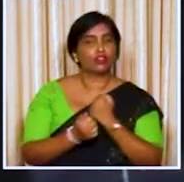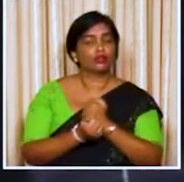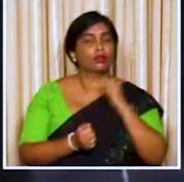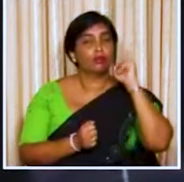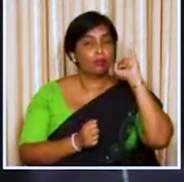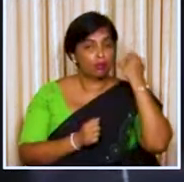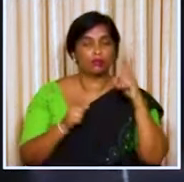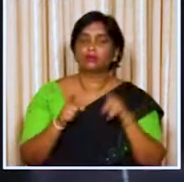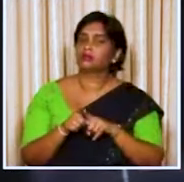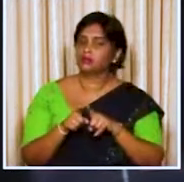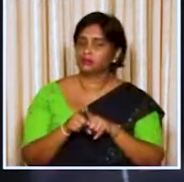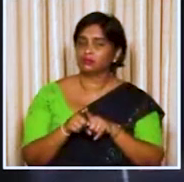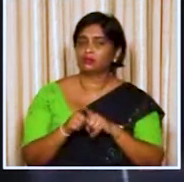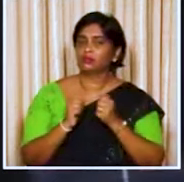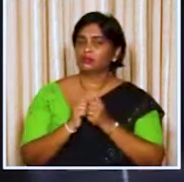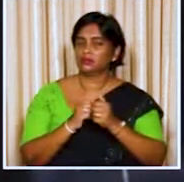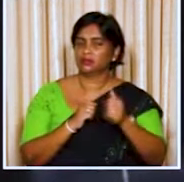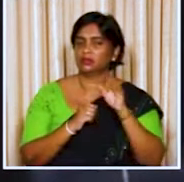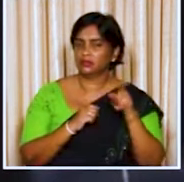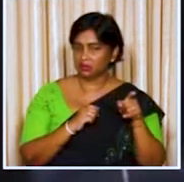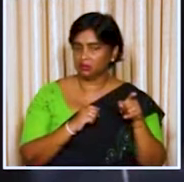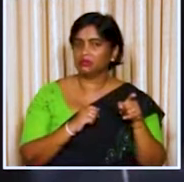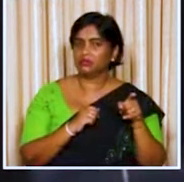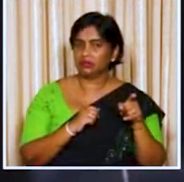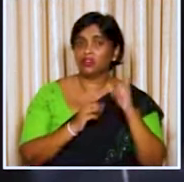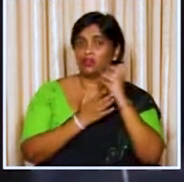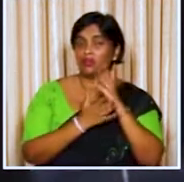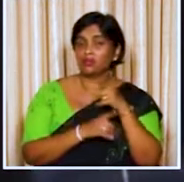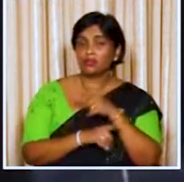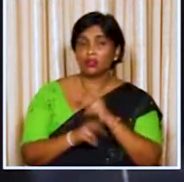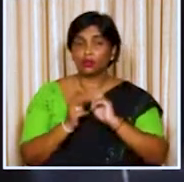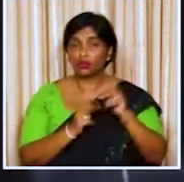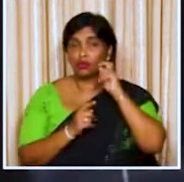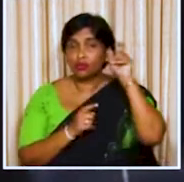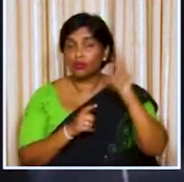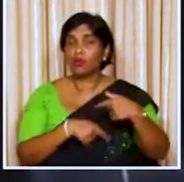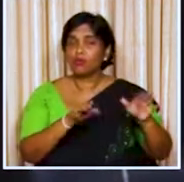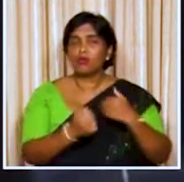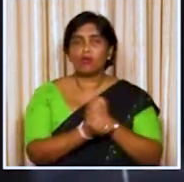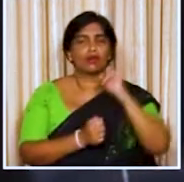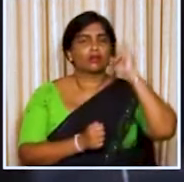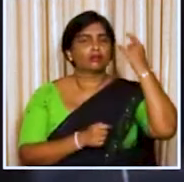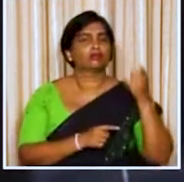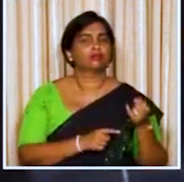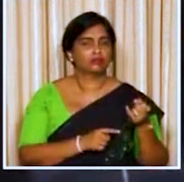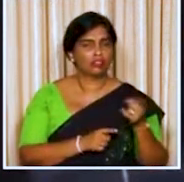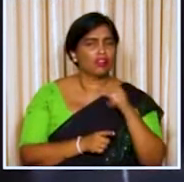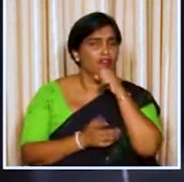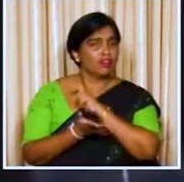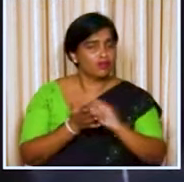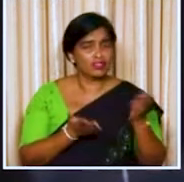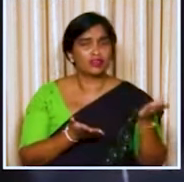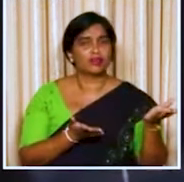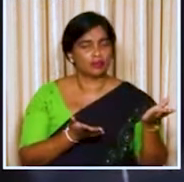පොලිස්පතිවරේ කැටියට කටයුතු කරමින් ඉන්නේ ඒ ව්‍යවස්ථාදායක සභාව විසින් ප්‍රතික්ෂේප කරන ලද විශ්‍රාමගිය පොලිස්පතිවරයා